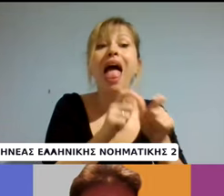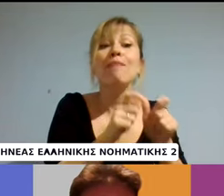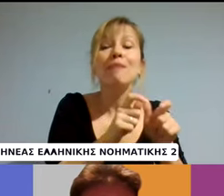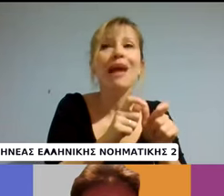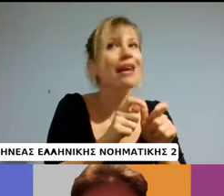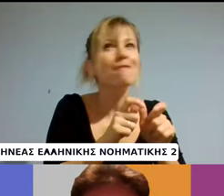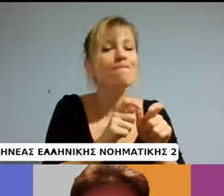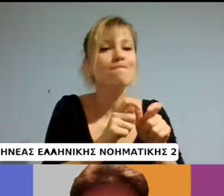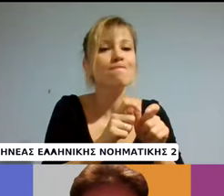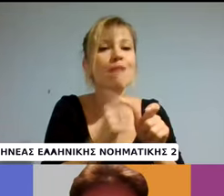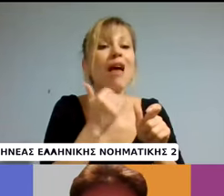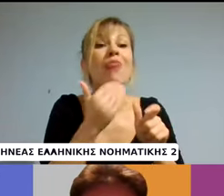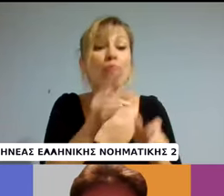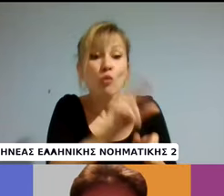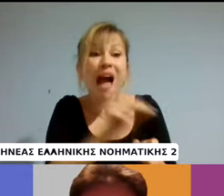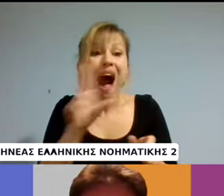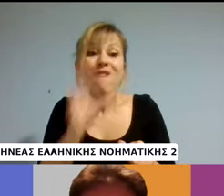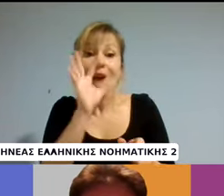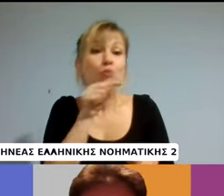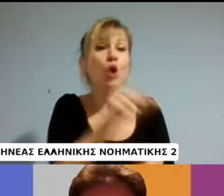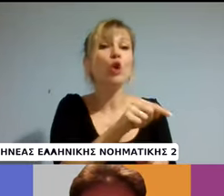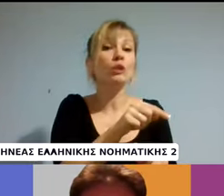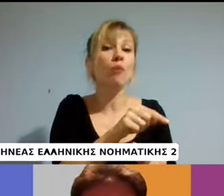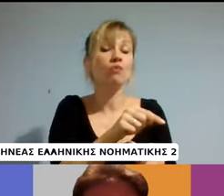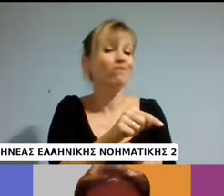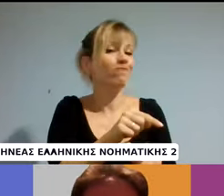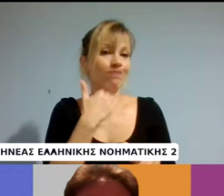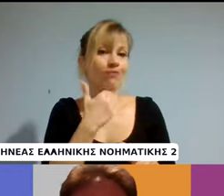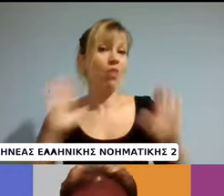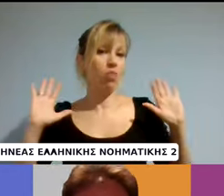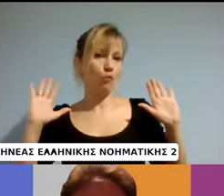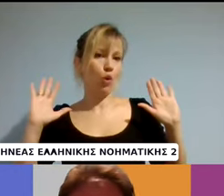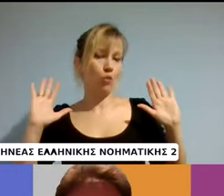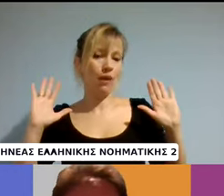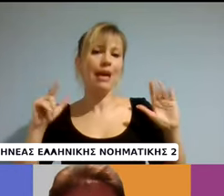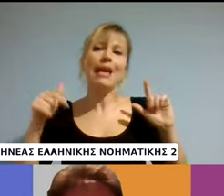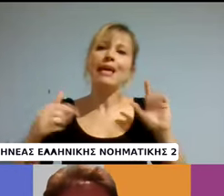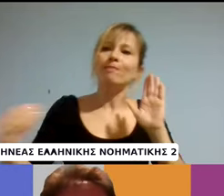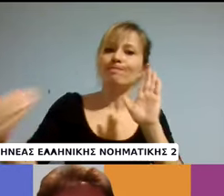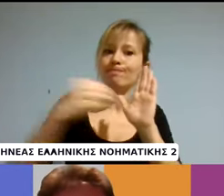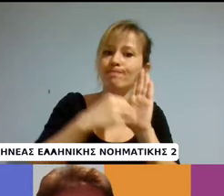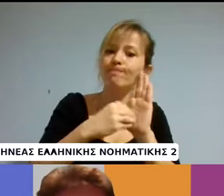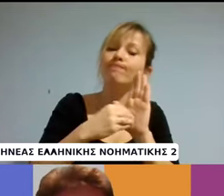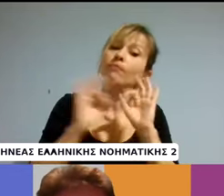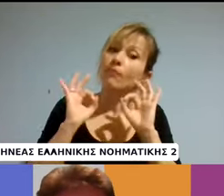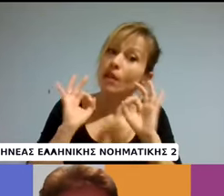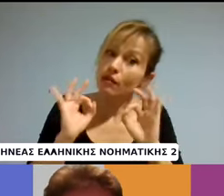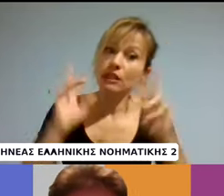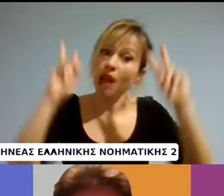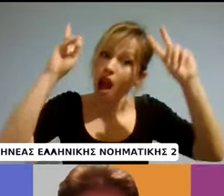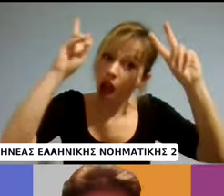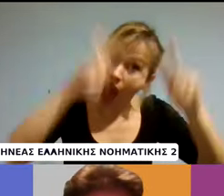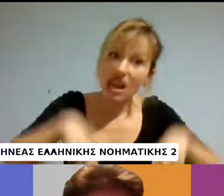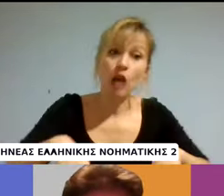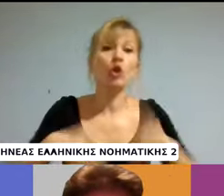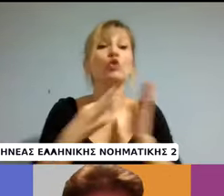χαρακτήρα πρωτότυπο ή να πάρει ένα χαρακτήρα ο οποίος να είναι κατά κάποιο τρόπο καθοριστικός, παρότι βεβαίως αναγνωρίζουμε όλοι ότι η επιμέλεια